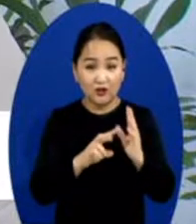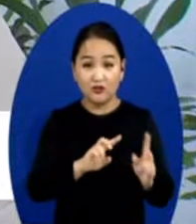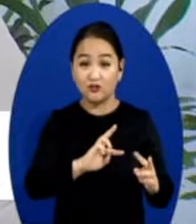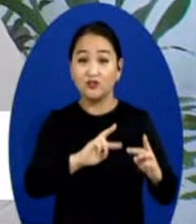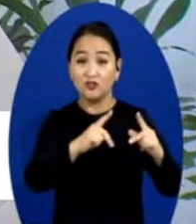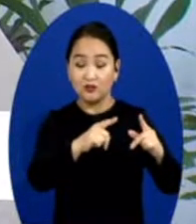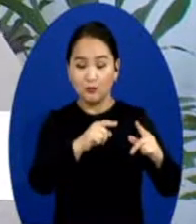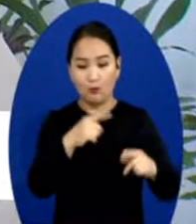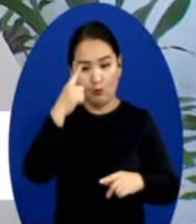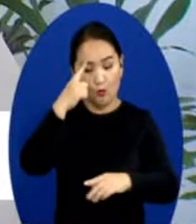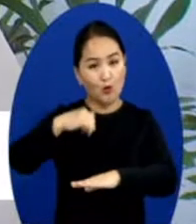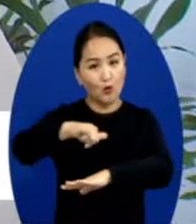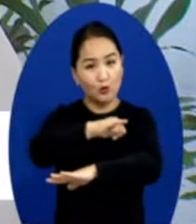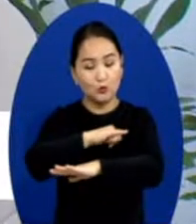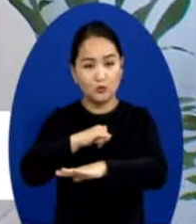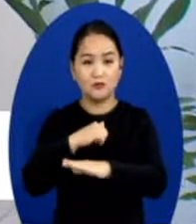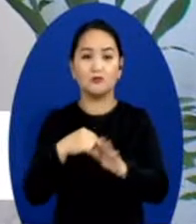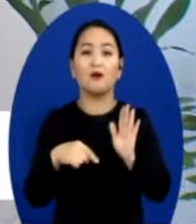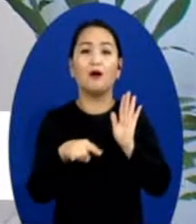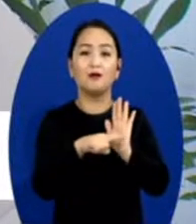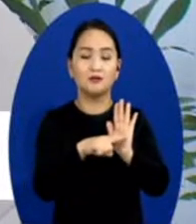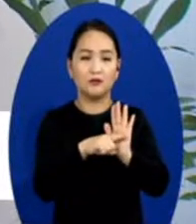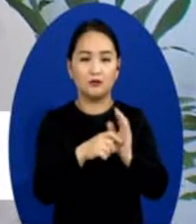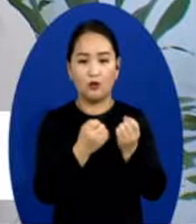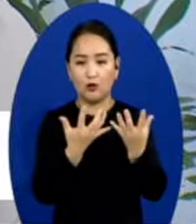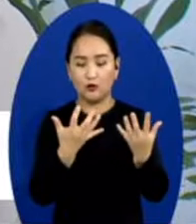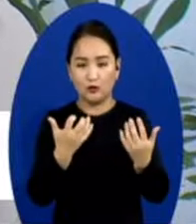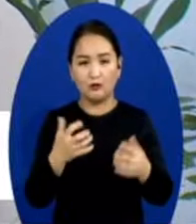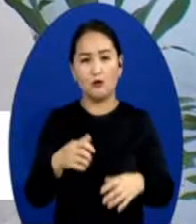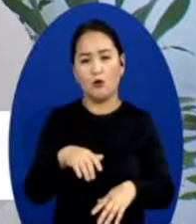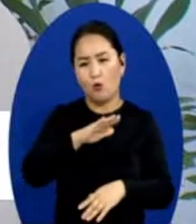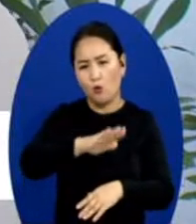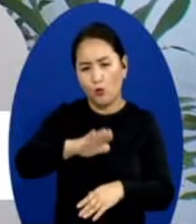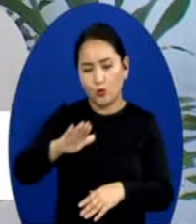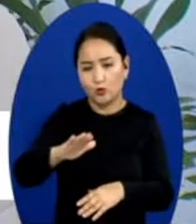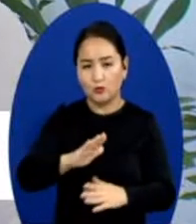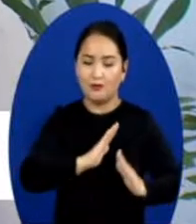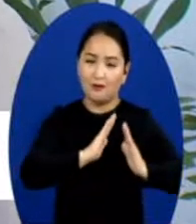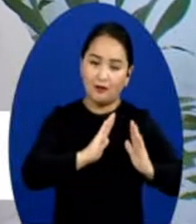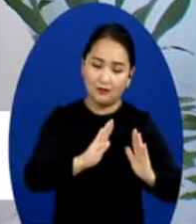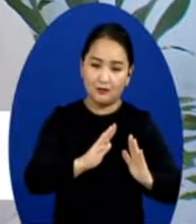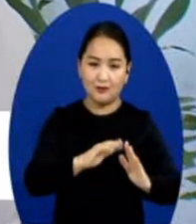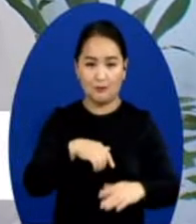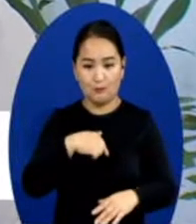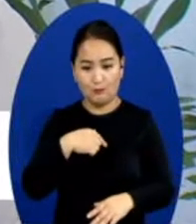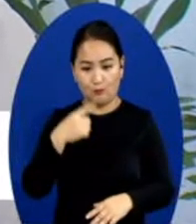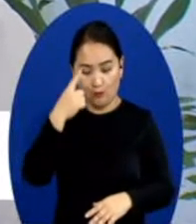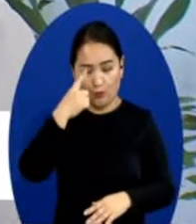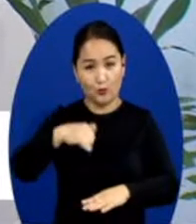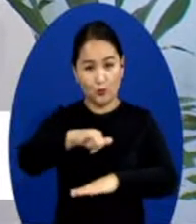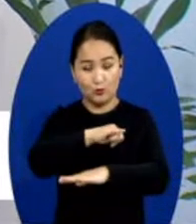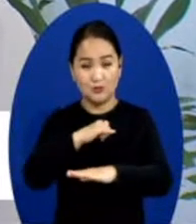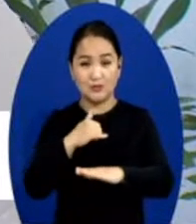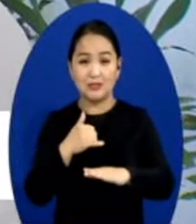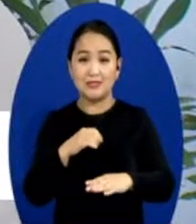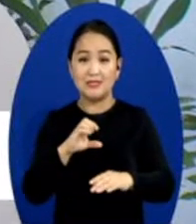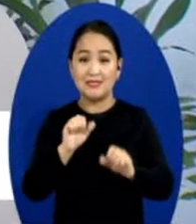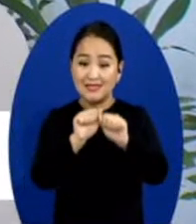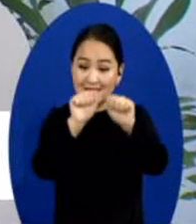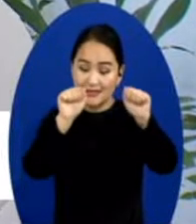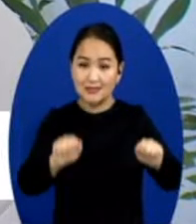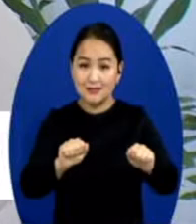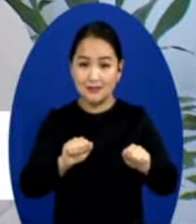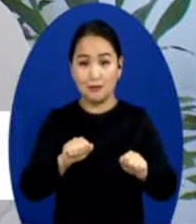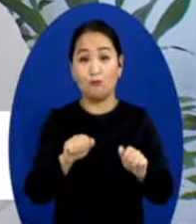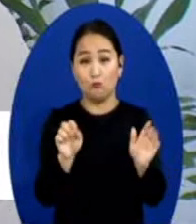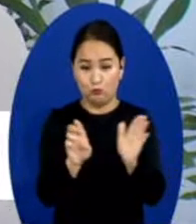юм байна. Тэгвэл манай улсын хувьд хараад үзэх юм бол байдлын эсрэгээр 700,000 хүүхдийн хэдэн сая хандал дээр гэсэн манай систем бол асуудалгүй даах боломжтой. А энийг нь харин бид